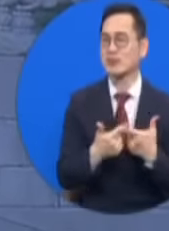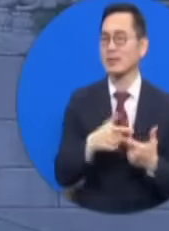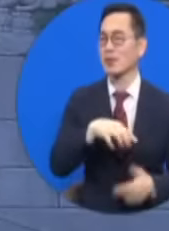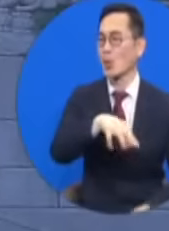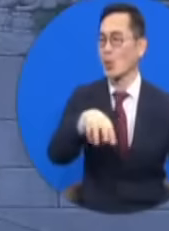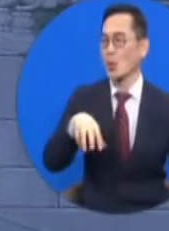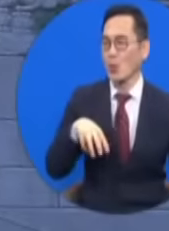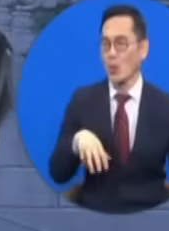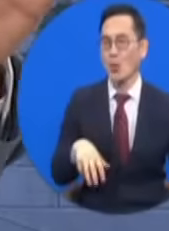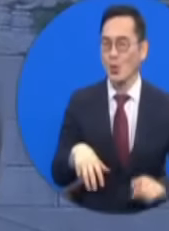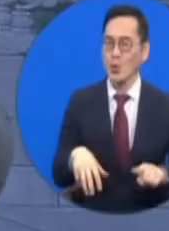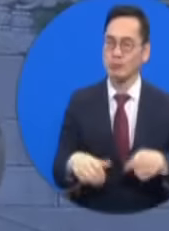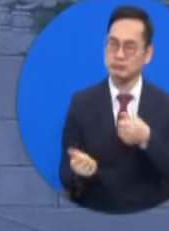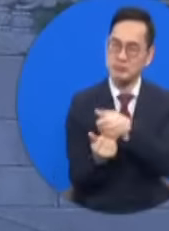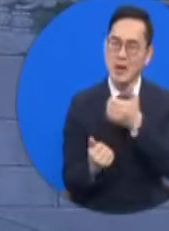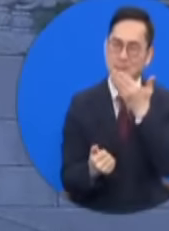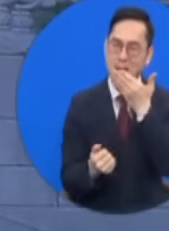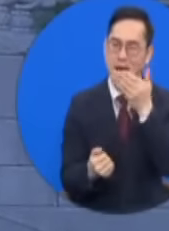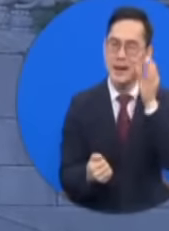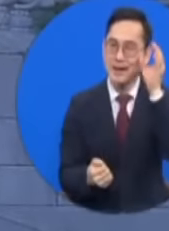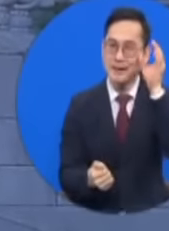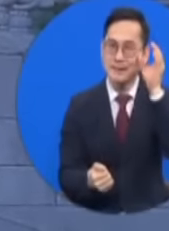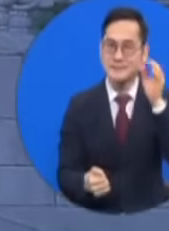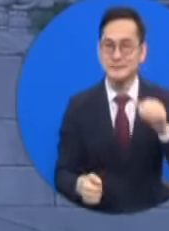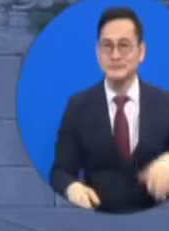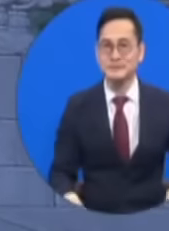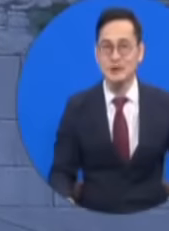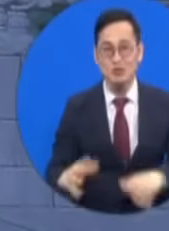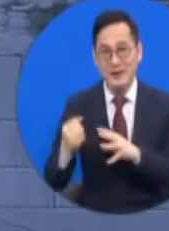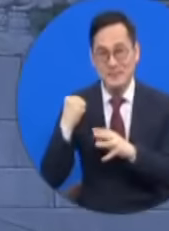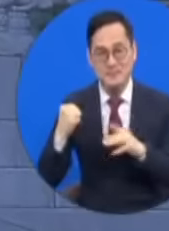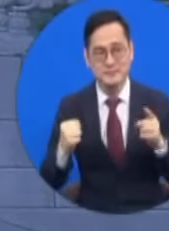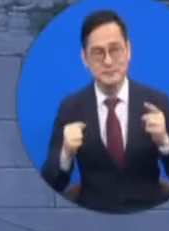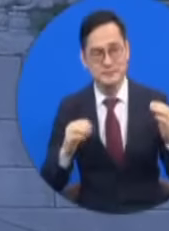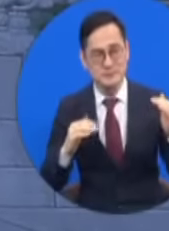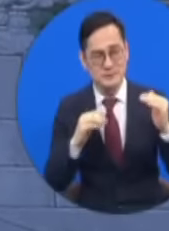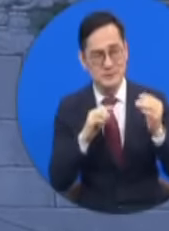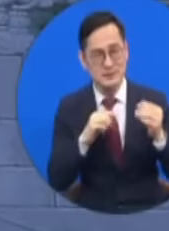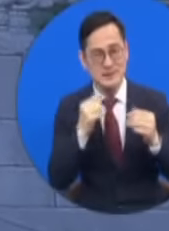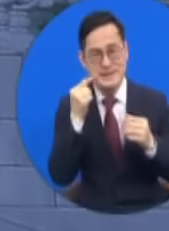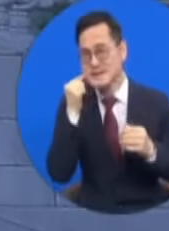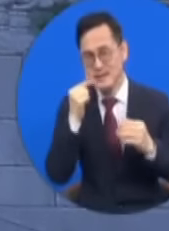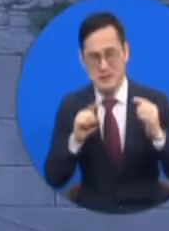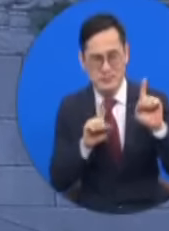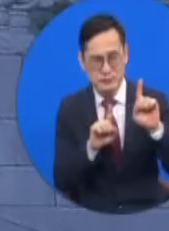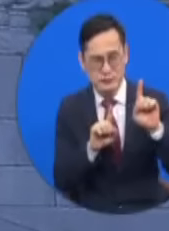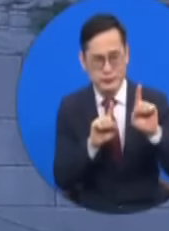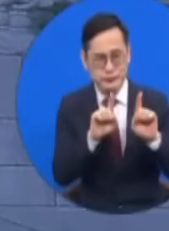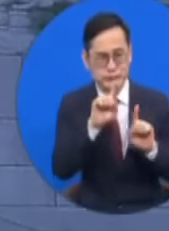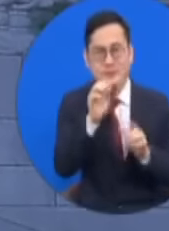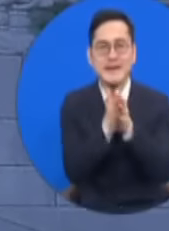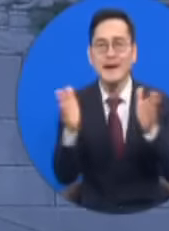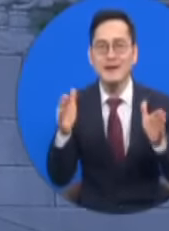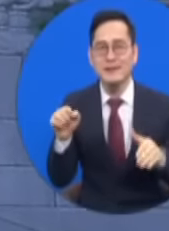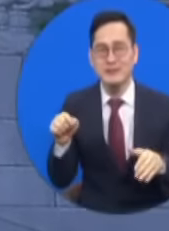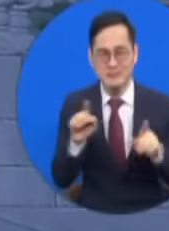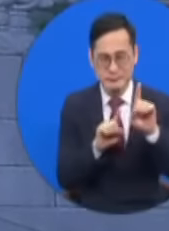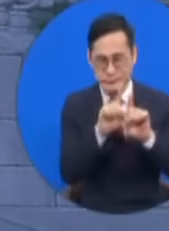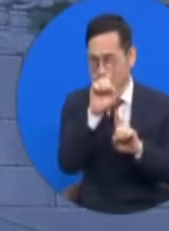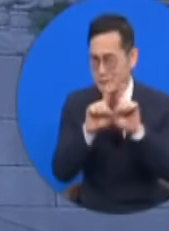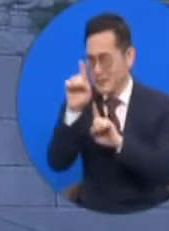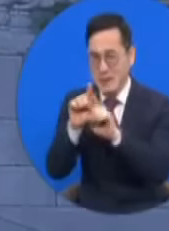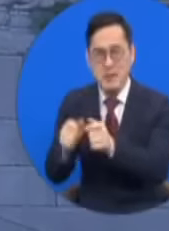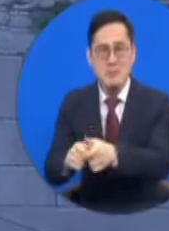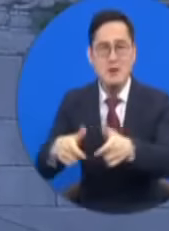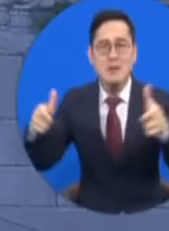접전지 10곳에서 골든크로스, 지지율 역전 현상이 일어났다라는 국민의힘 관계자. 여러분은 어떻게 생각하십니까? 어쨌든 격전지는